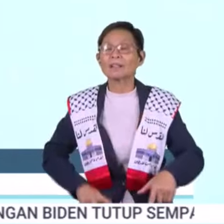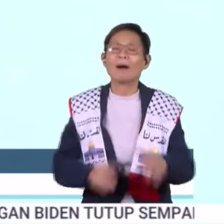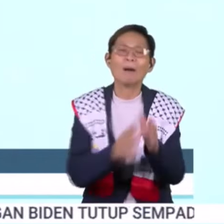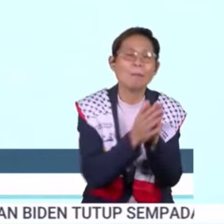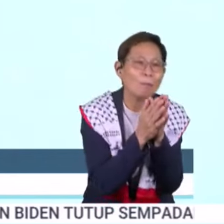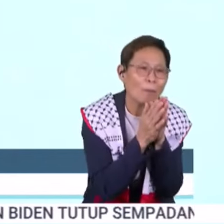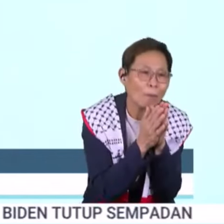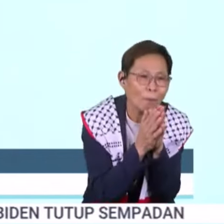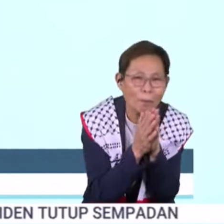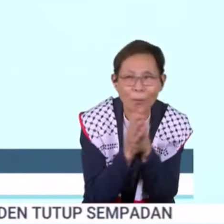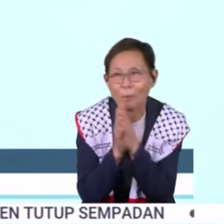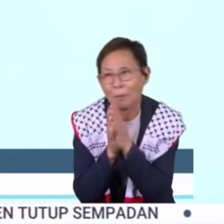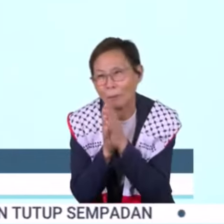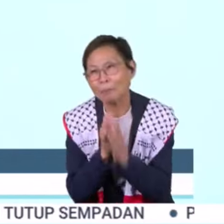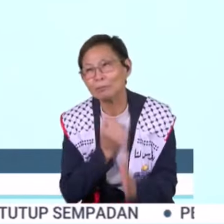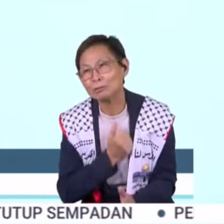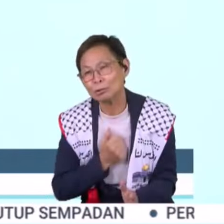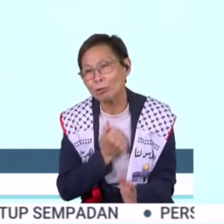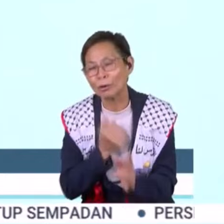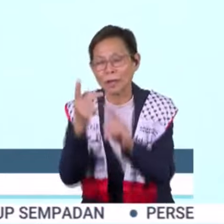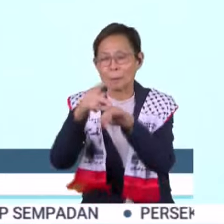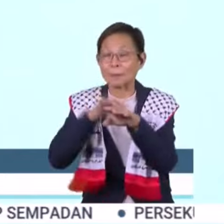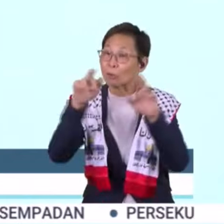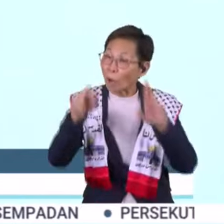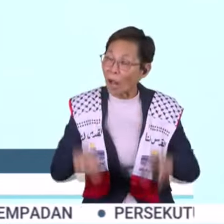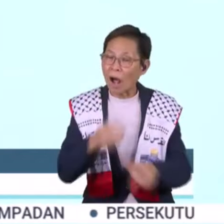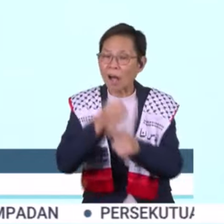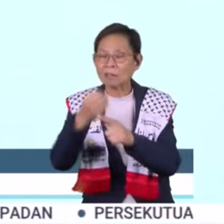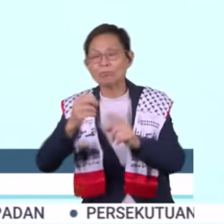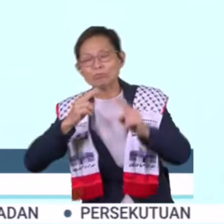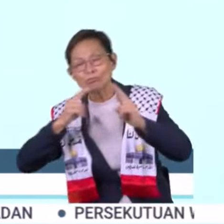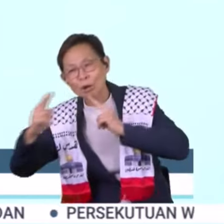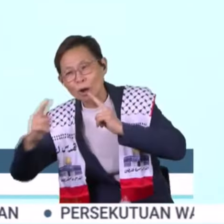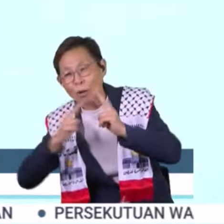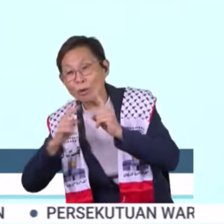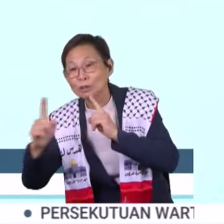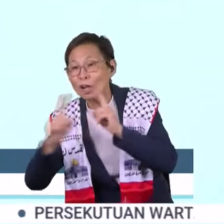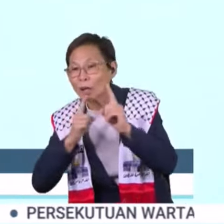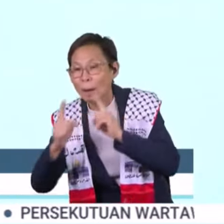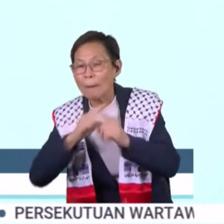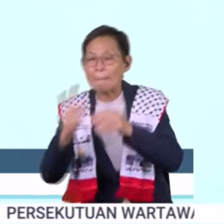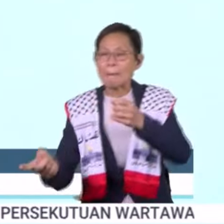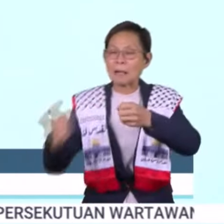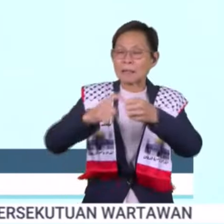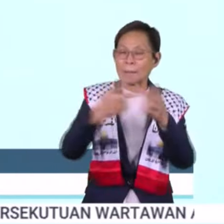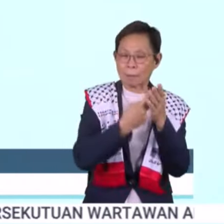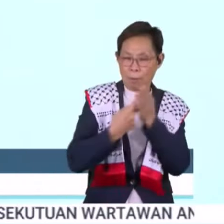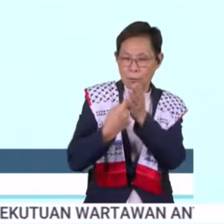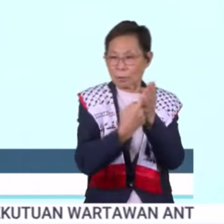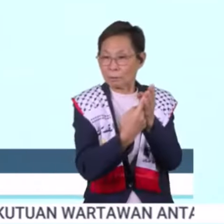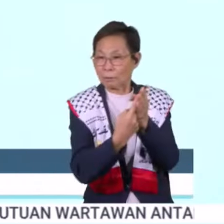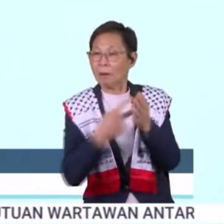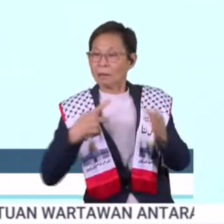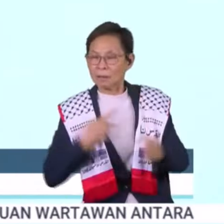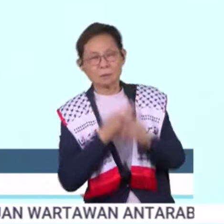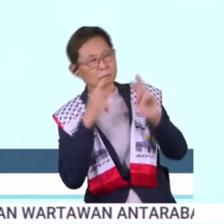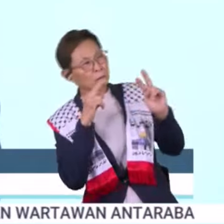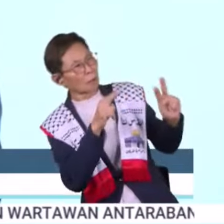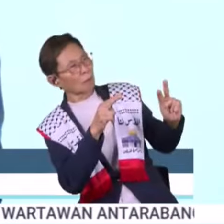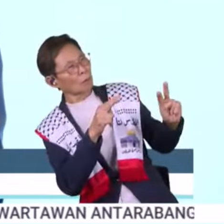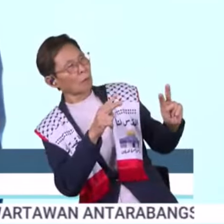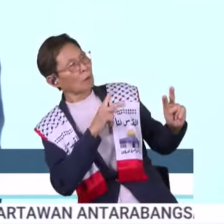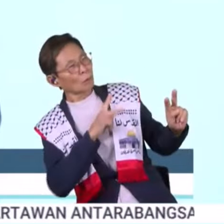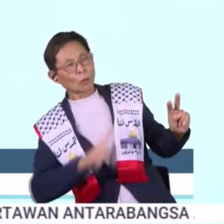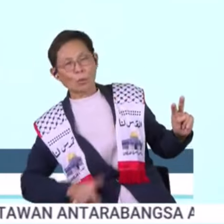memohon maaf kepada rakyat, ya, ataupun bercakap soal perpaduan, kita lihat bagaimana tuanku